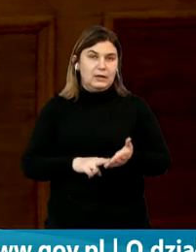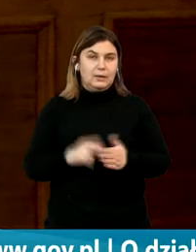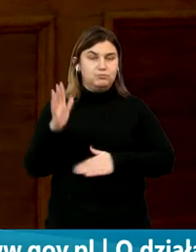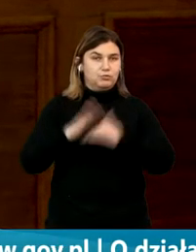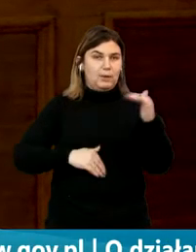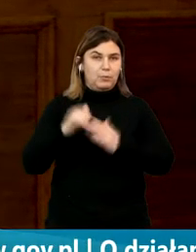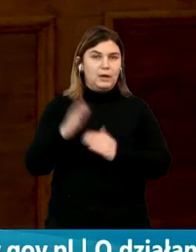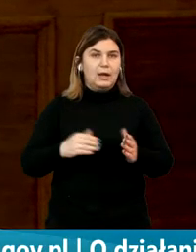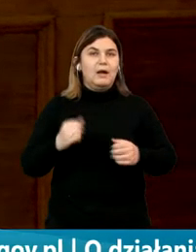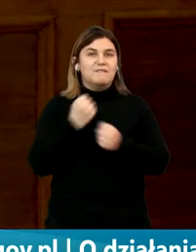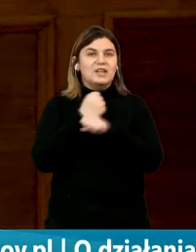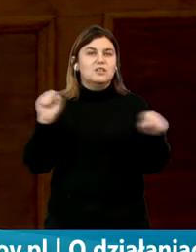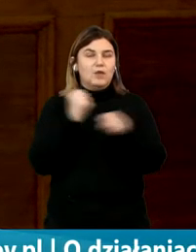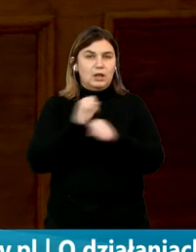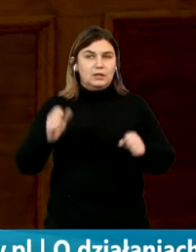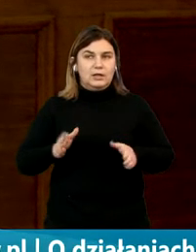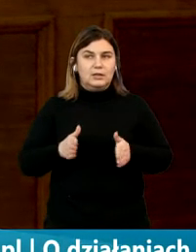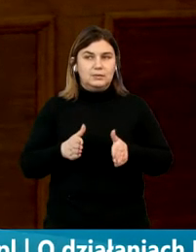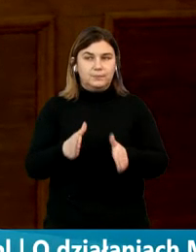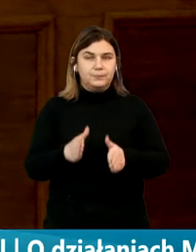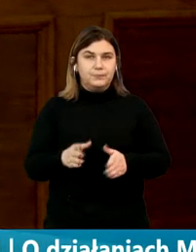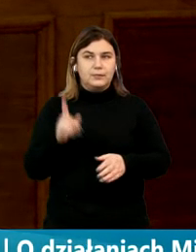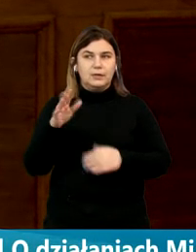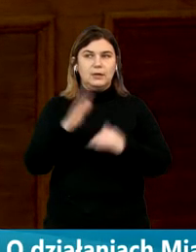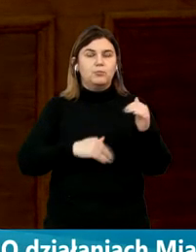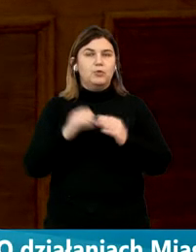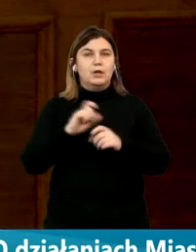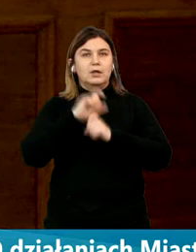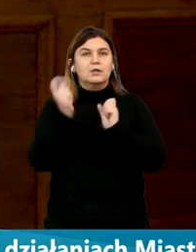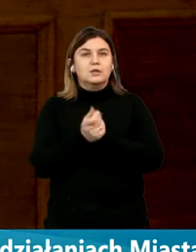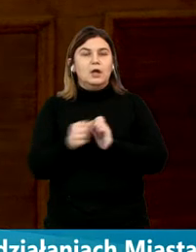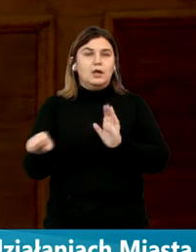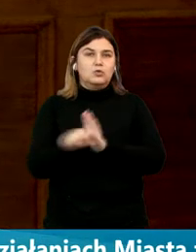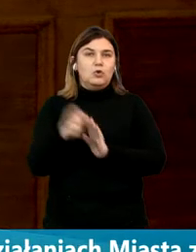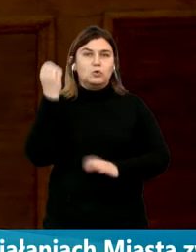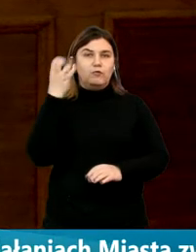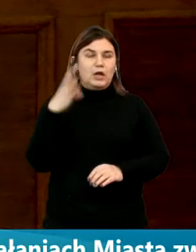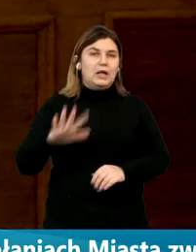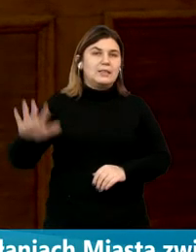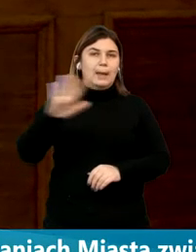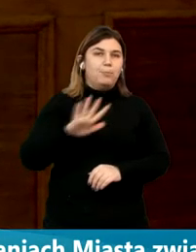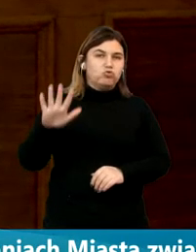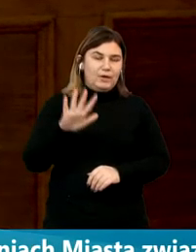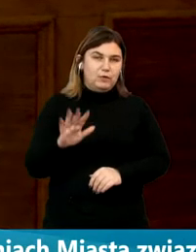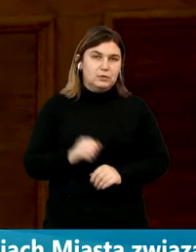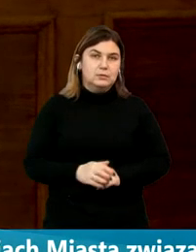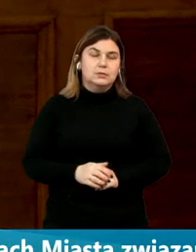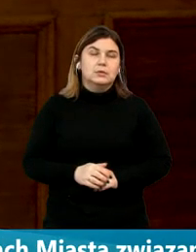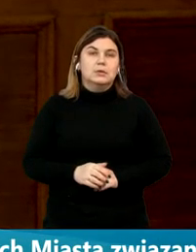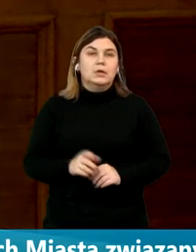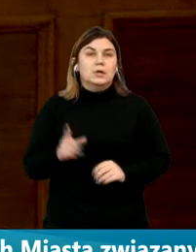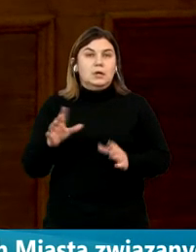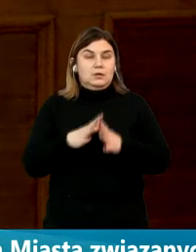przebudowę Alei Wyzwolenia, na przebudowę tego całego układu do dworca Niebuszewo.